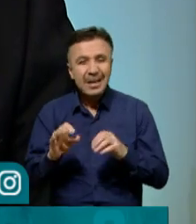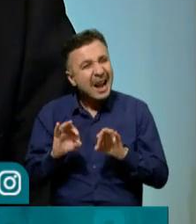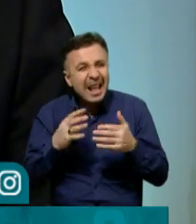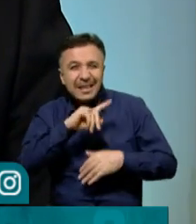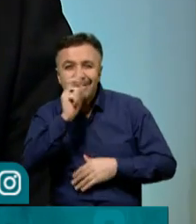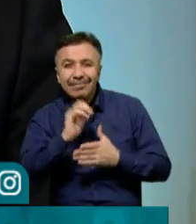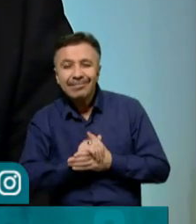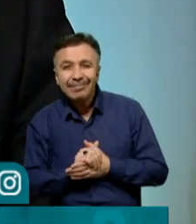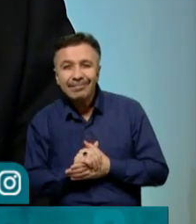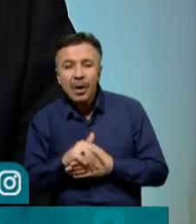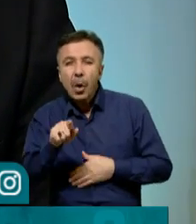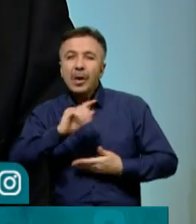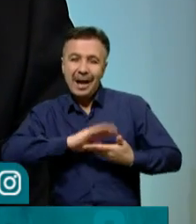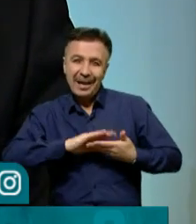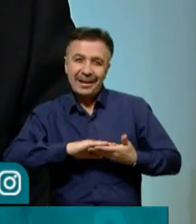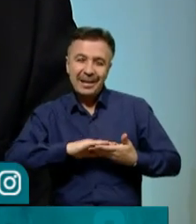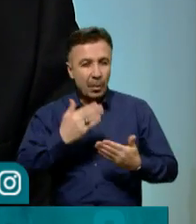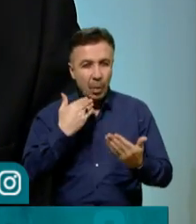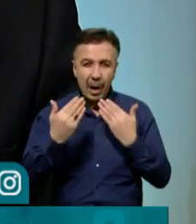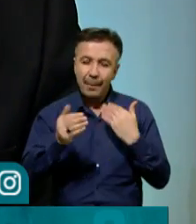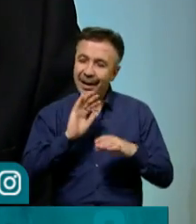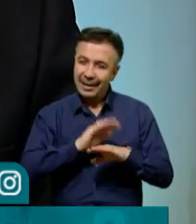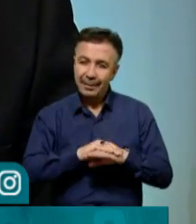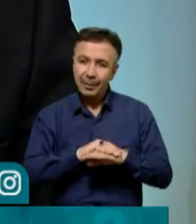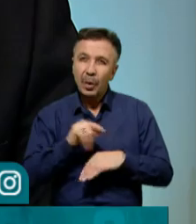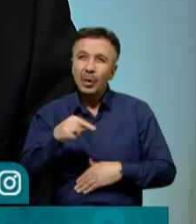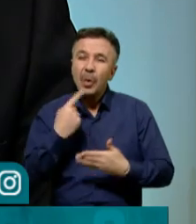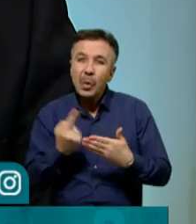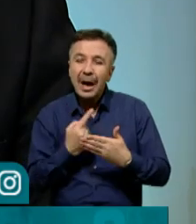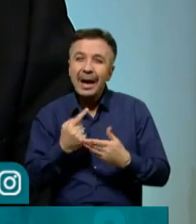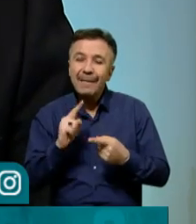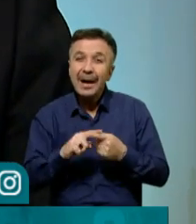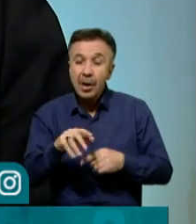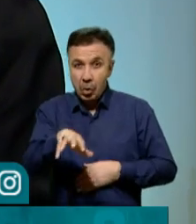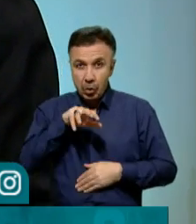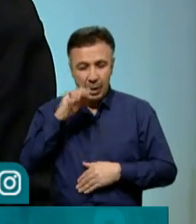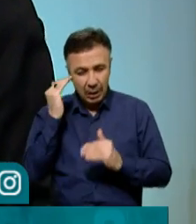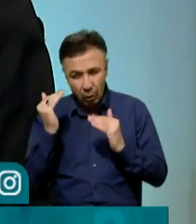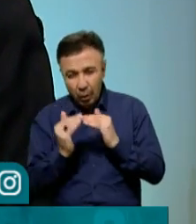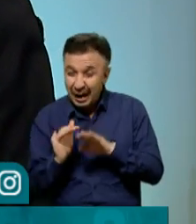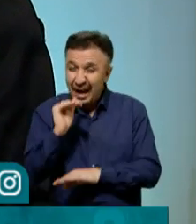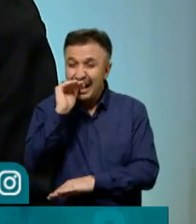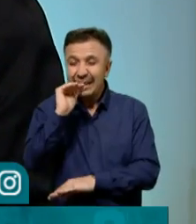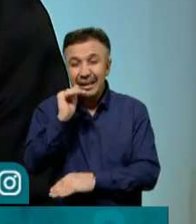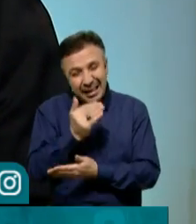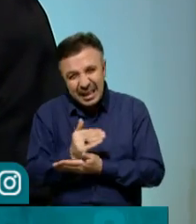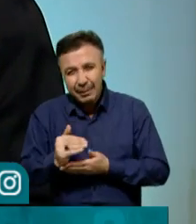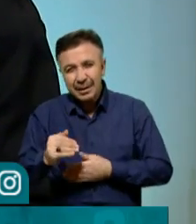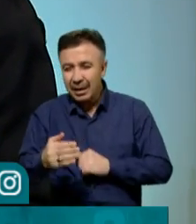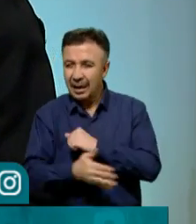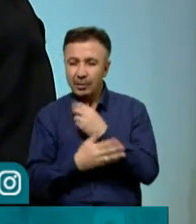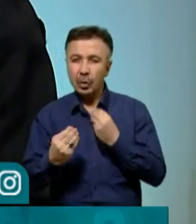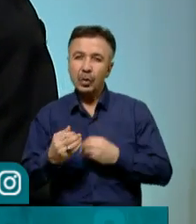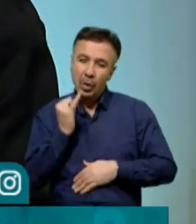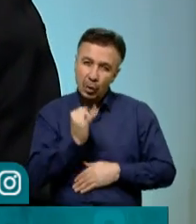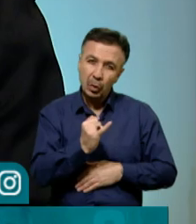yardımcı olur? Onunla arkadaşlık kurup onun Kur'an ve sünnetin çizgisine bir hayat yaşamasına yardımcı oluruz. Kötülükleri